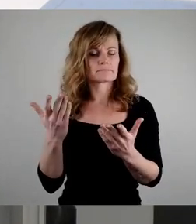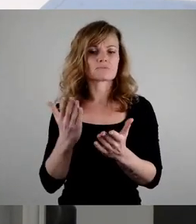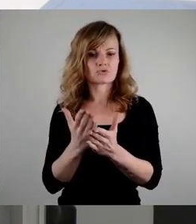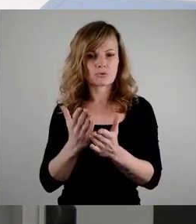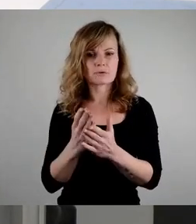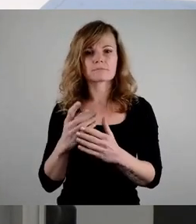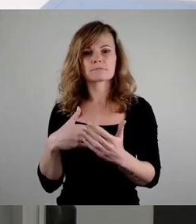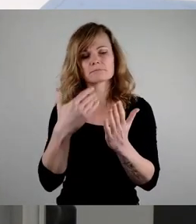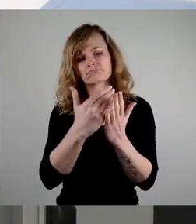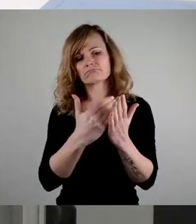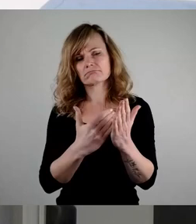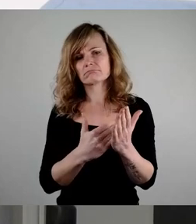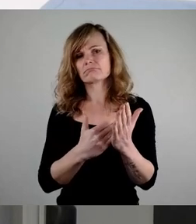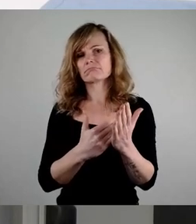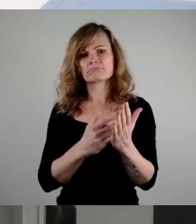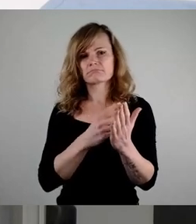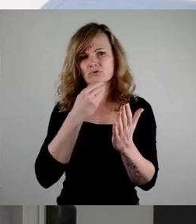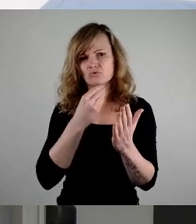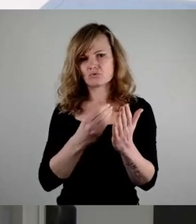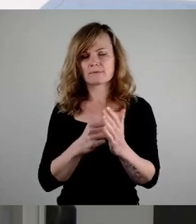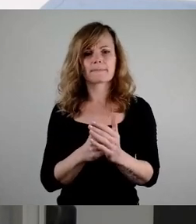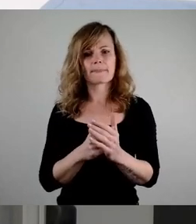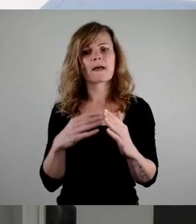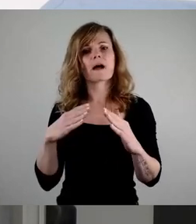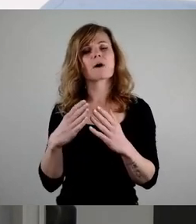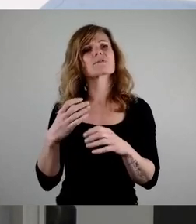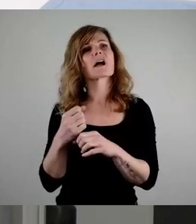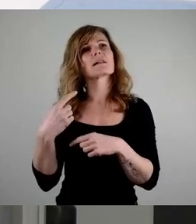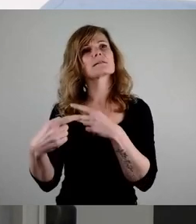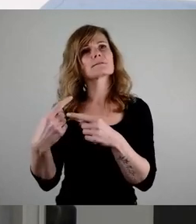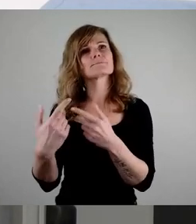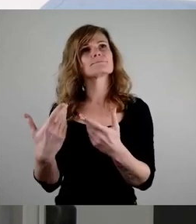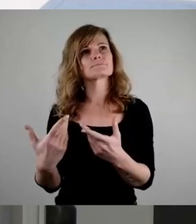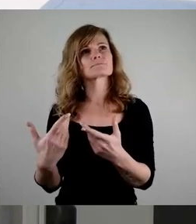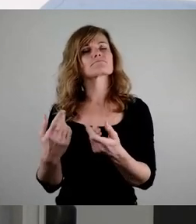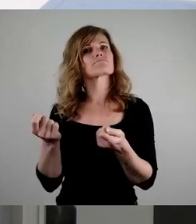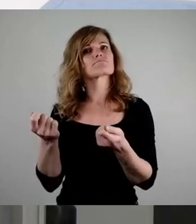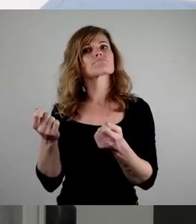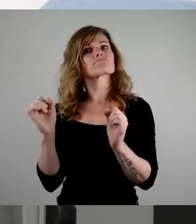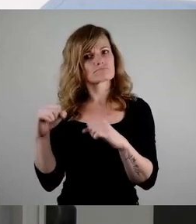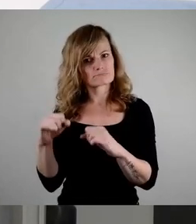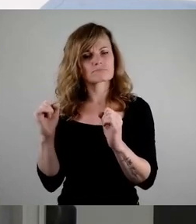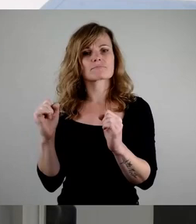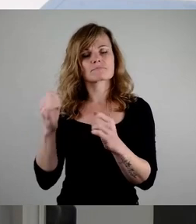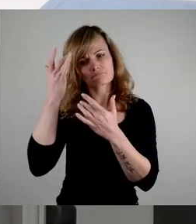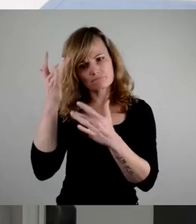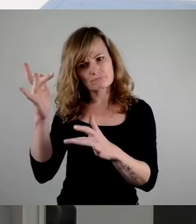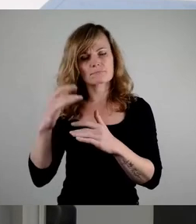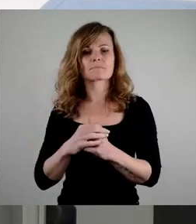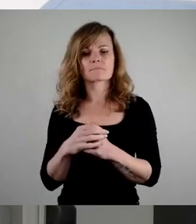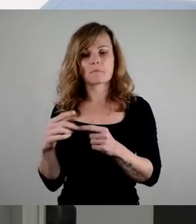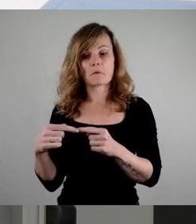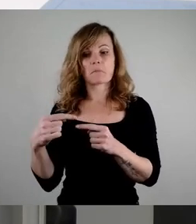schön ist. Zunächst mal ist der Haushalt verabschiedet worden. Und recht kurze Zeit, nachdem er genehmigt worden ist, mit